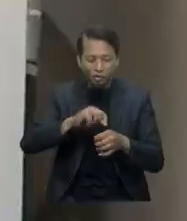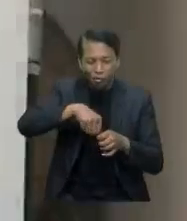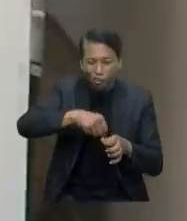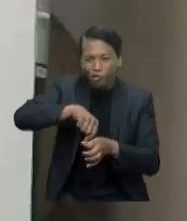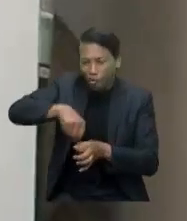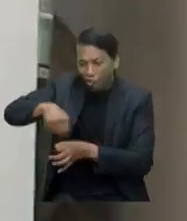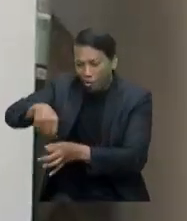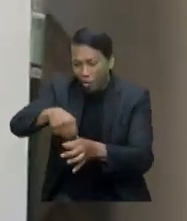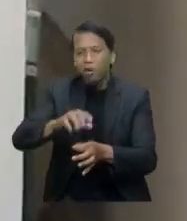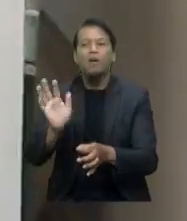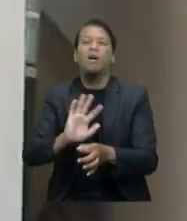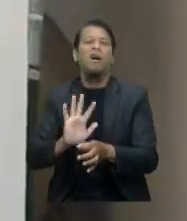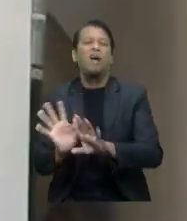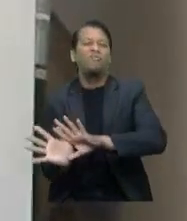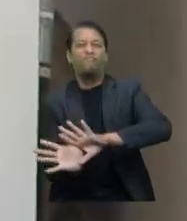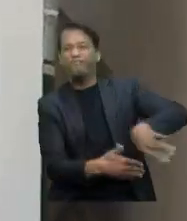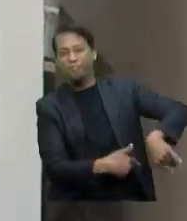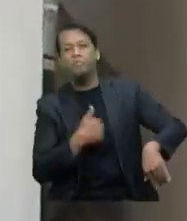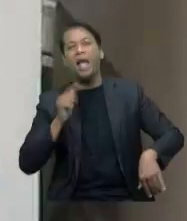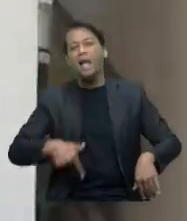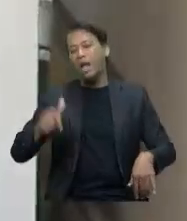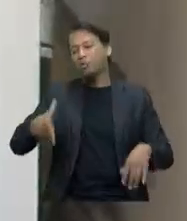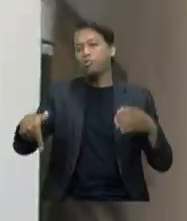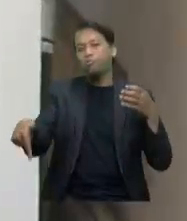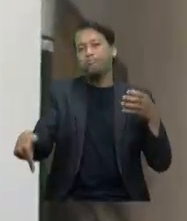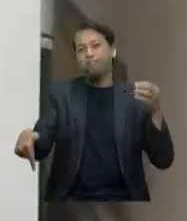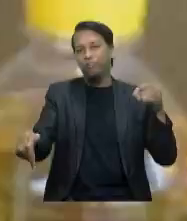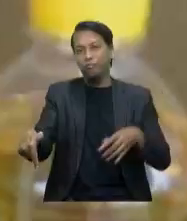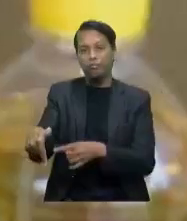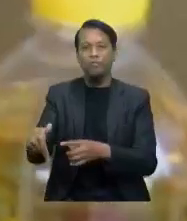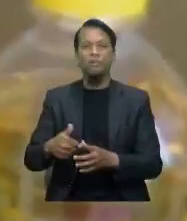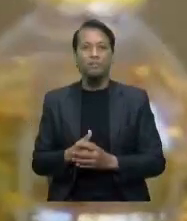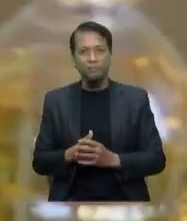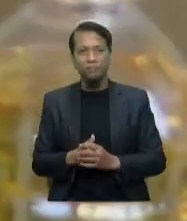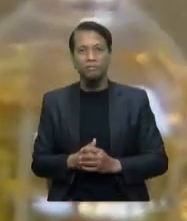plastik seperti pada umumnya. Dari Sidoarjo, Jawa Timur, Pramono Putra, iNews Report.